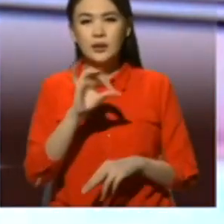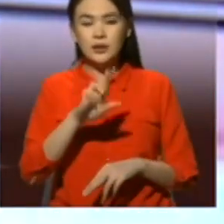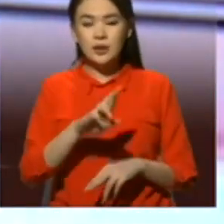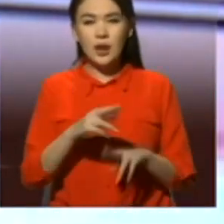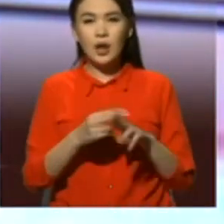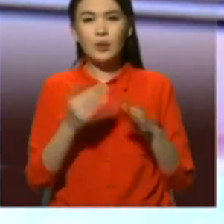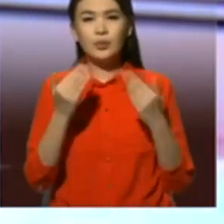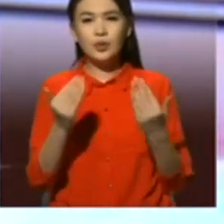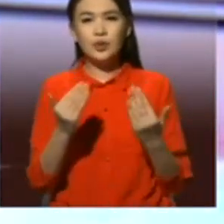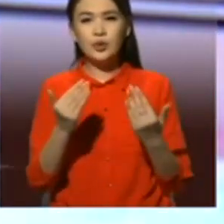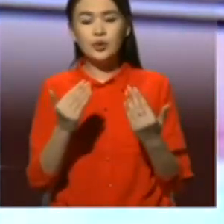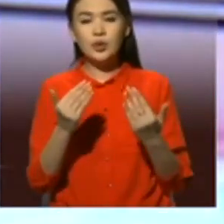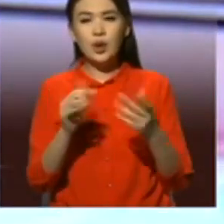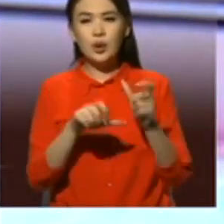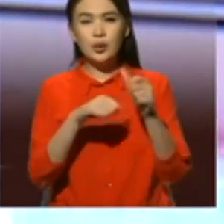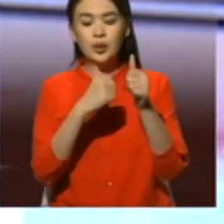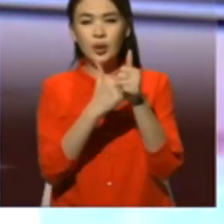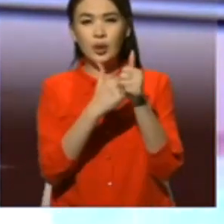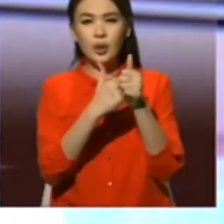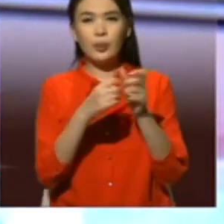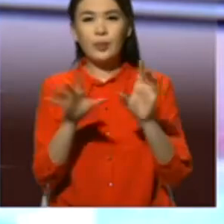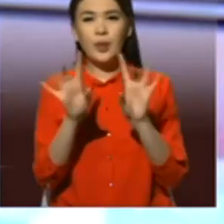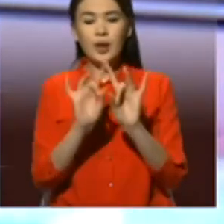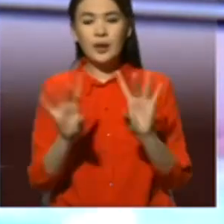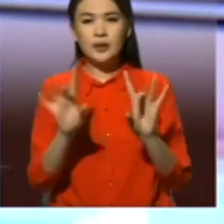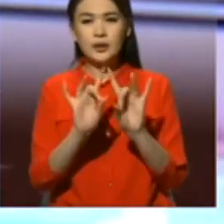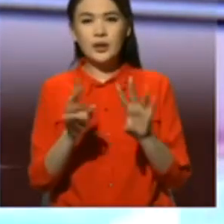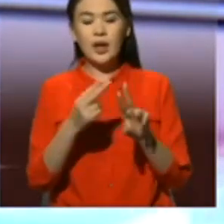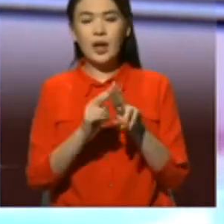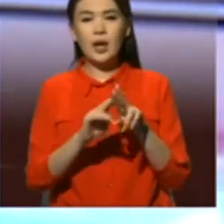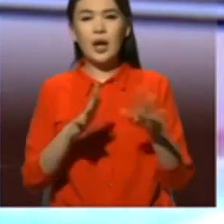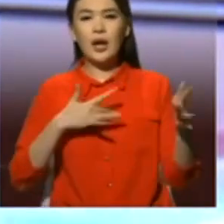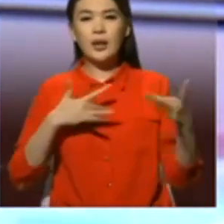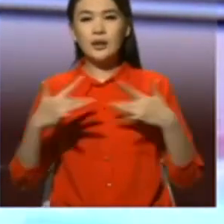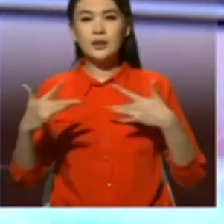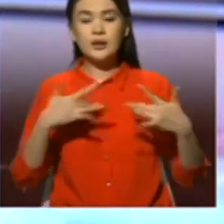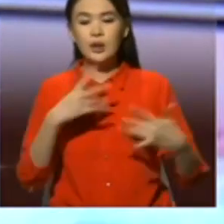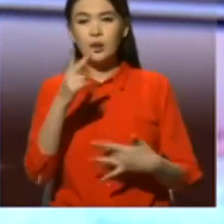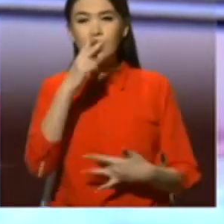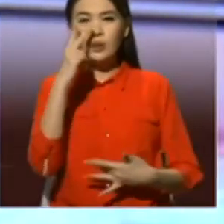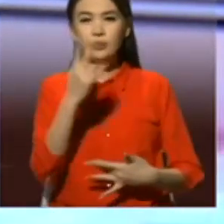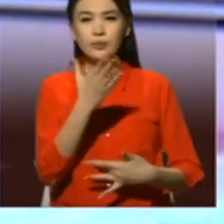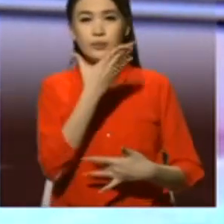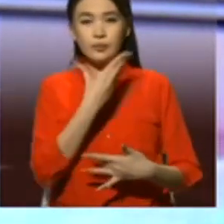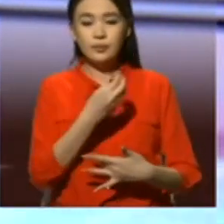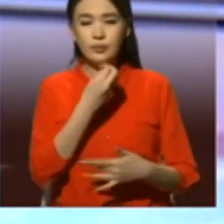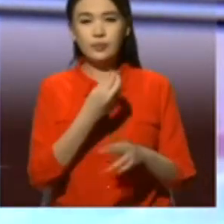келген уақыты төрағаның баяндамасын тыңдап, жәдемі концерт көріп, содан ой пікірімізді